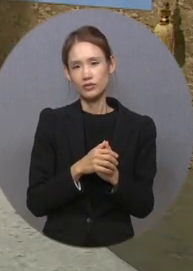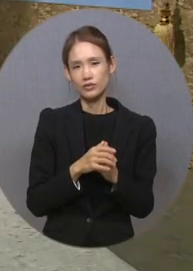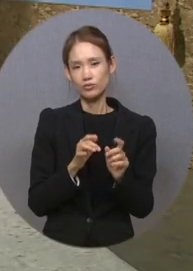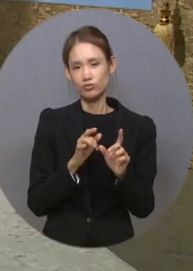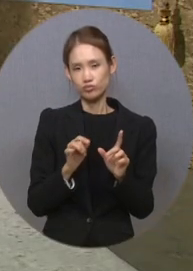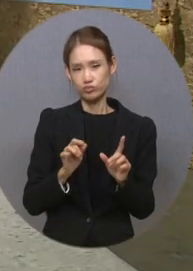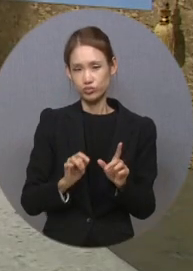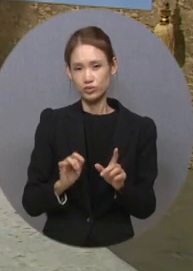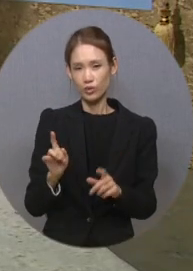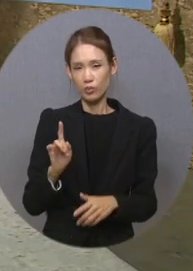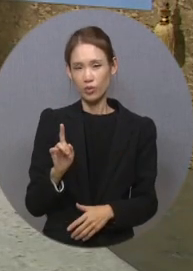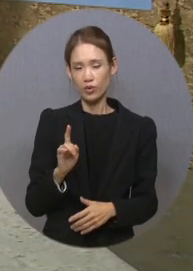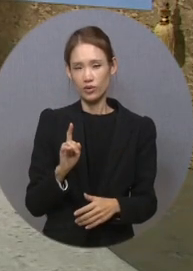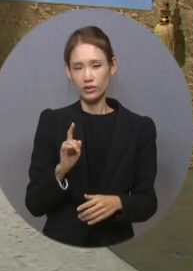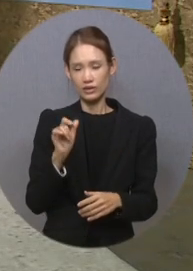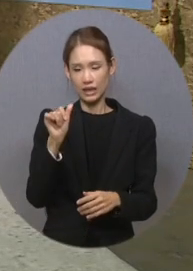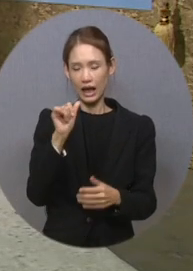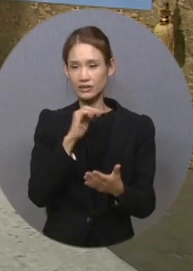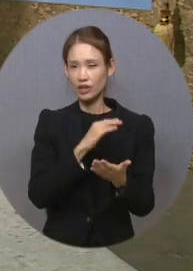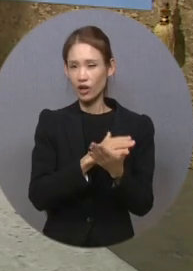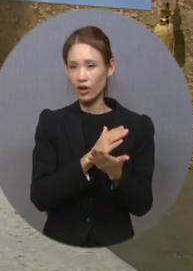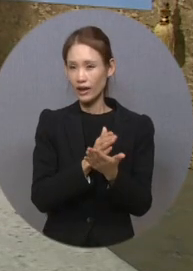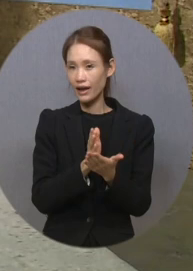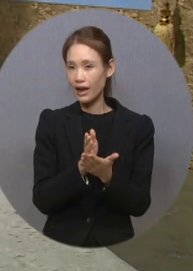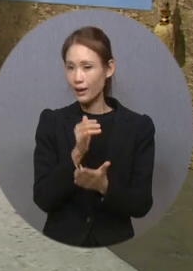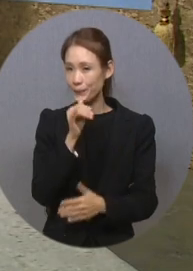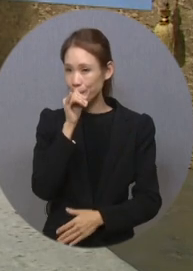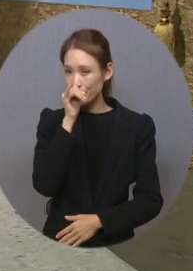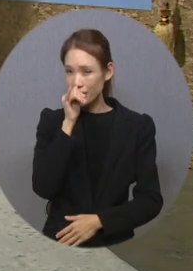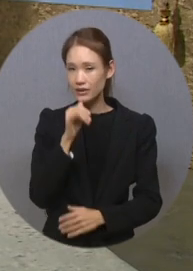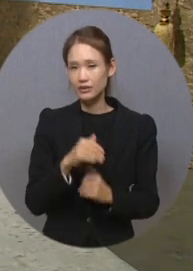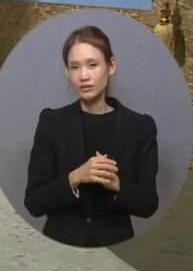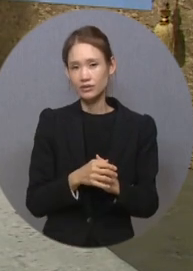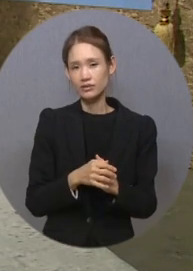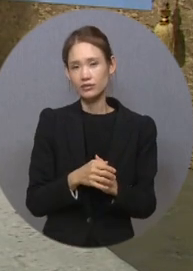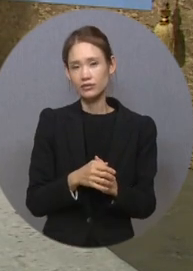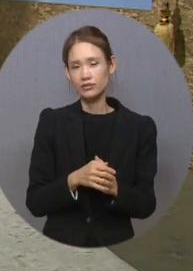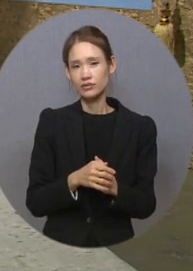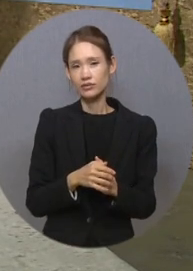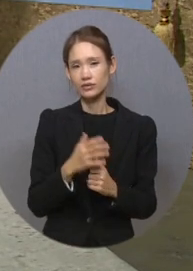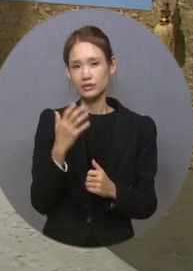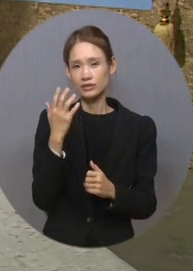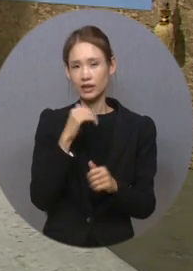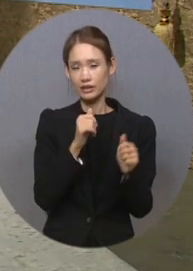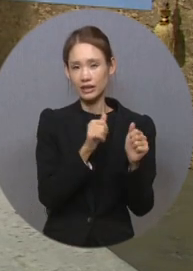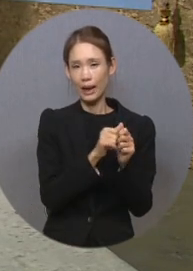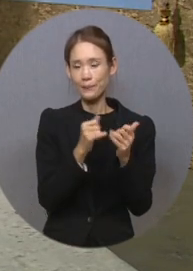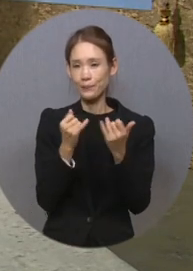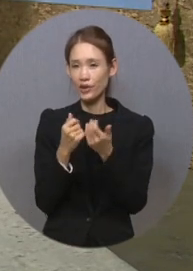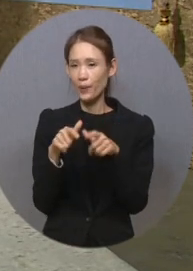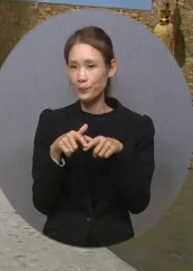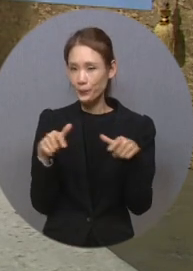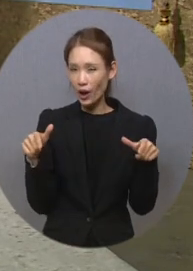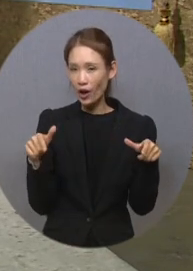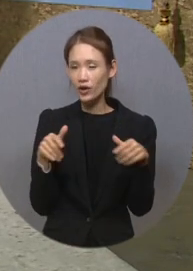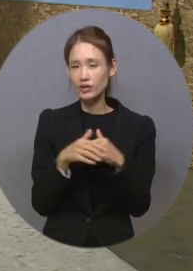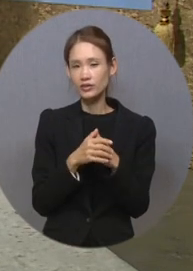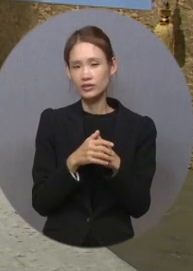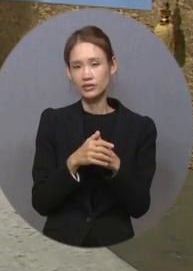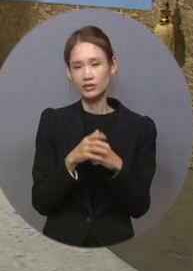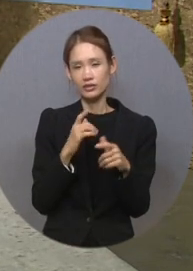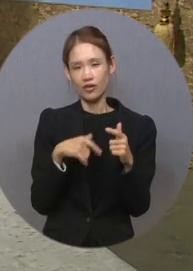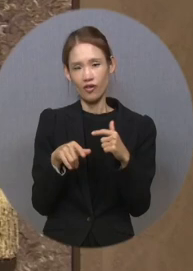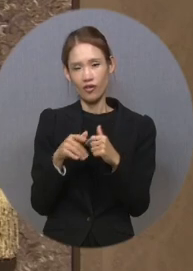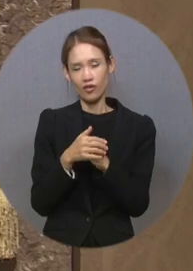부분이 부족한? 한 5개 항목이 있는데요. 다섯 개 영역에서 뭐 성평등 이런 걸 좀 더하라.